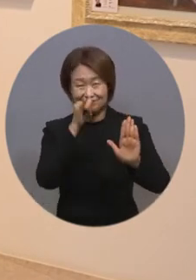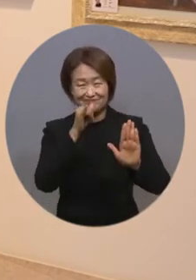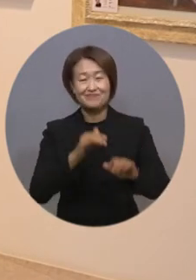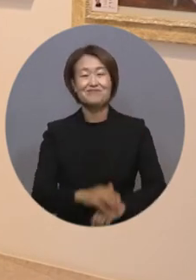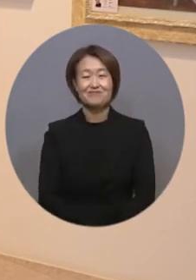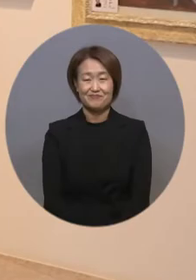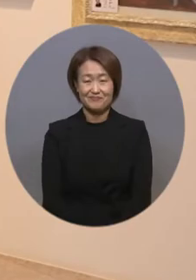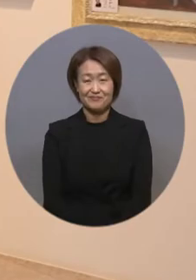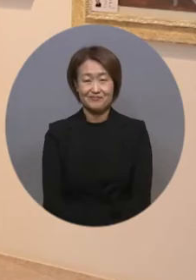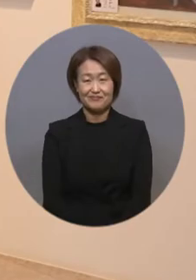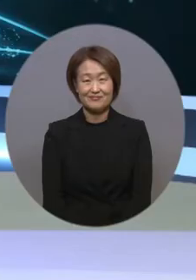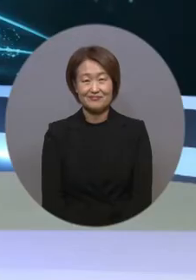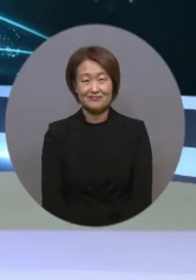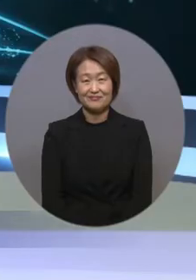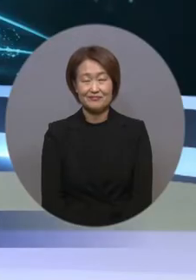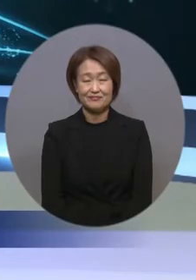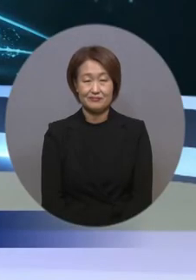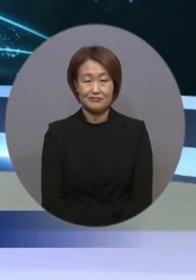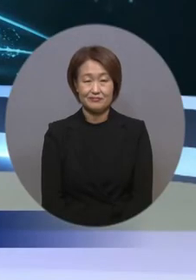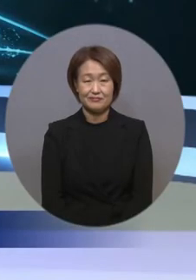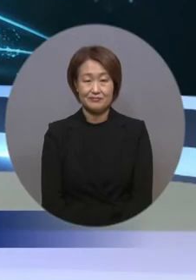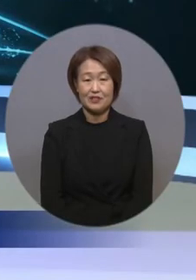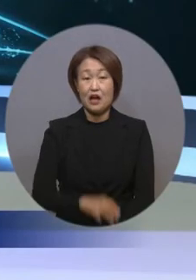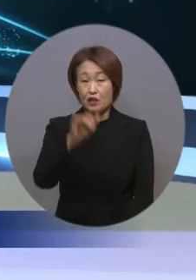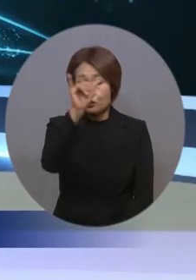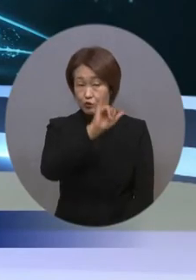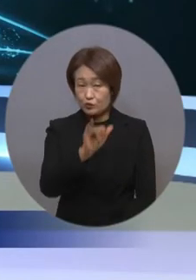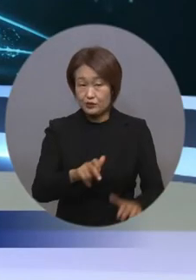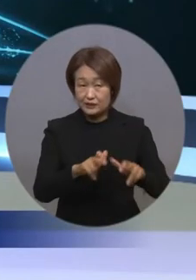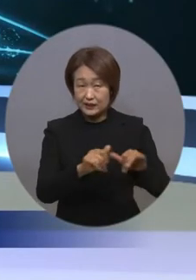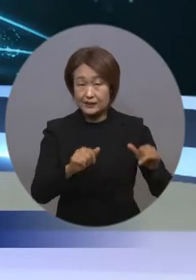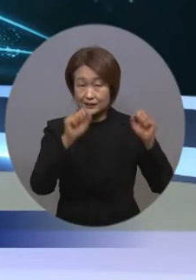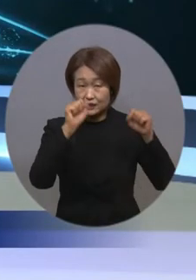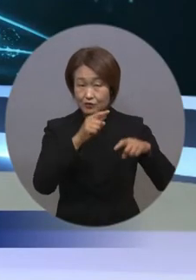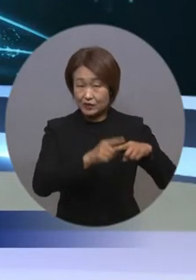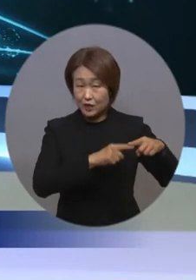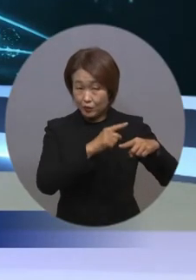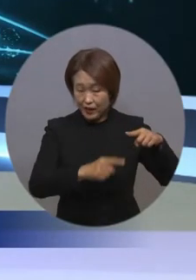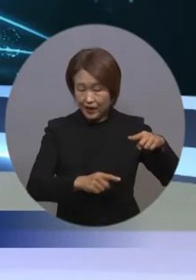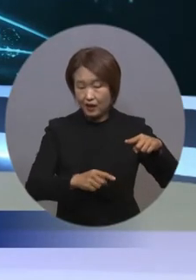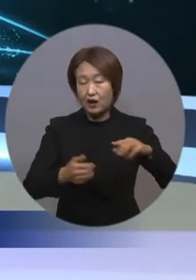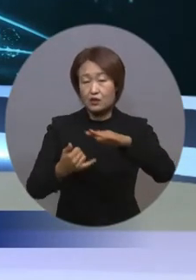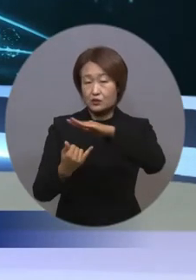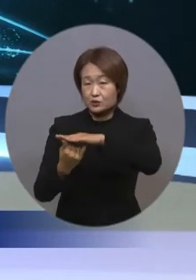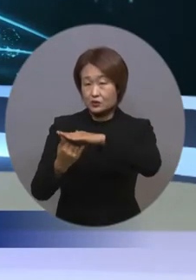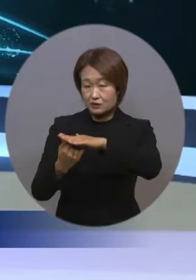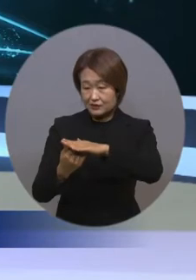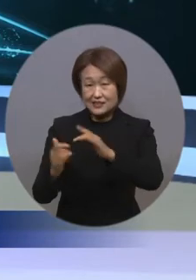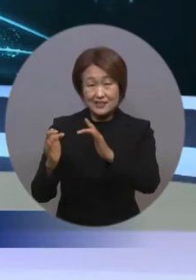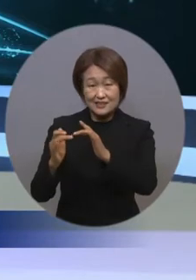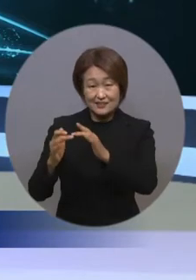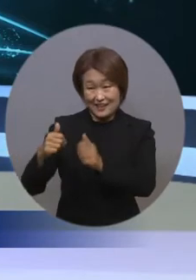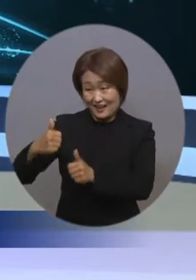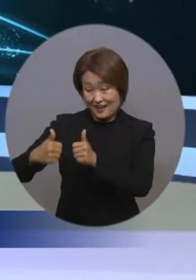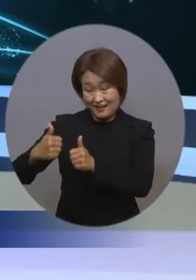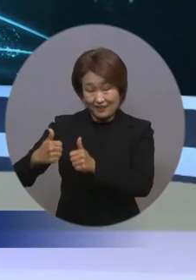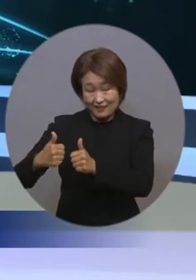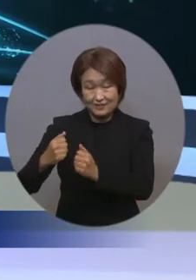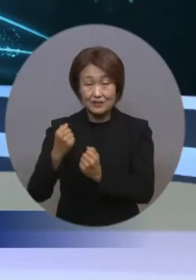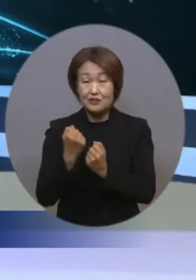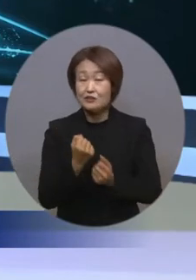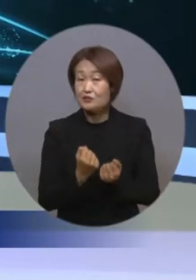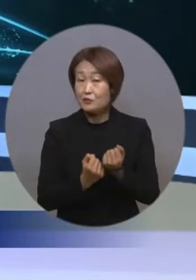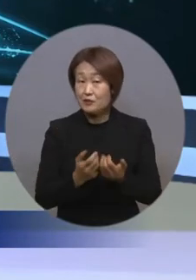뉴스 이소영입니다. 앞서 전국 장애인 체육대회와 청소년 코딩 챌린지 소식 전해드렸는데요.